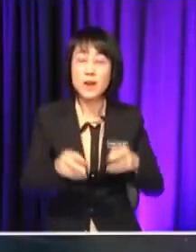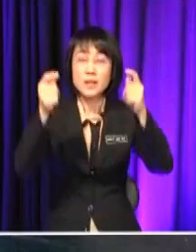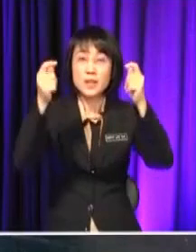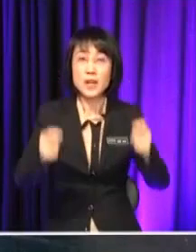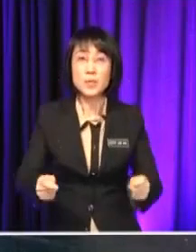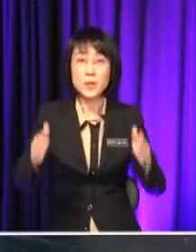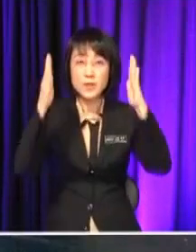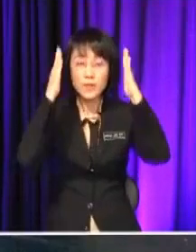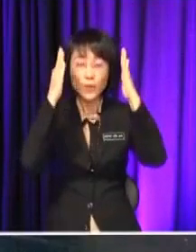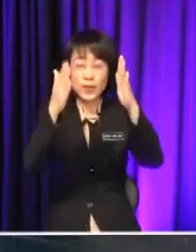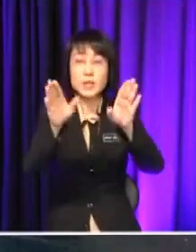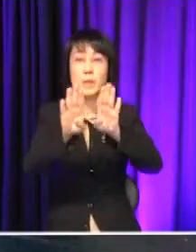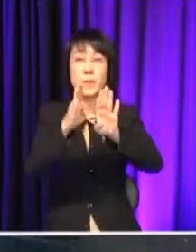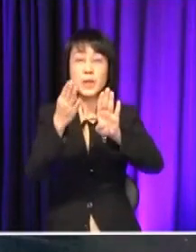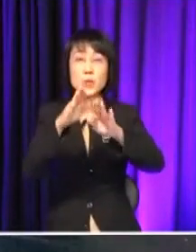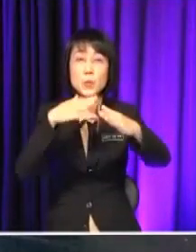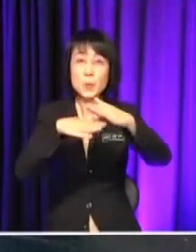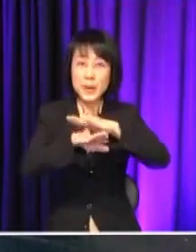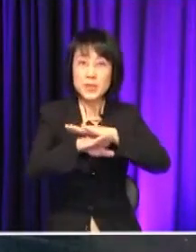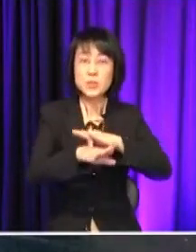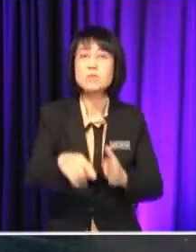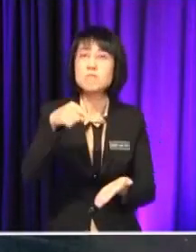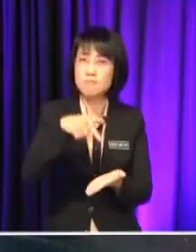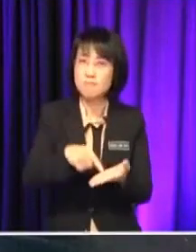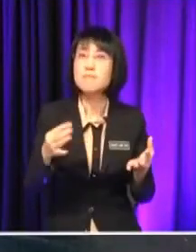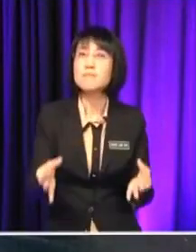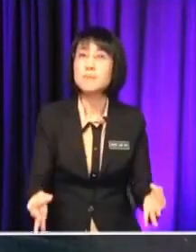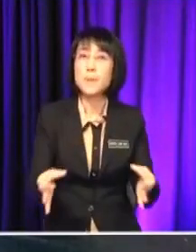pintu masuk utama ini lagi penting